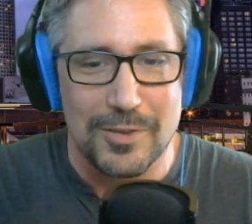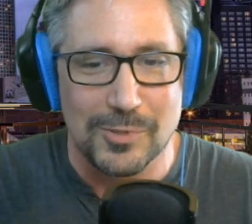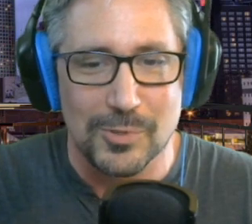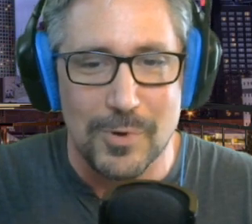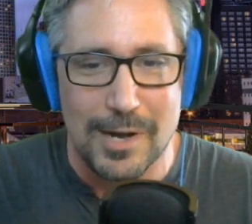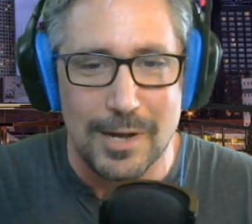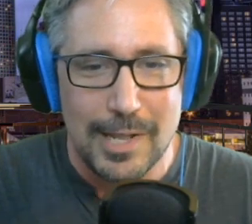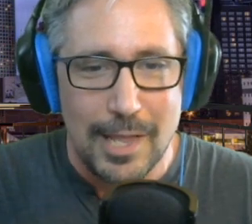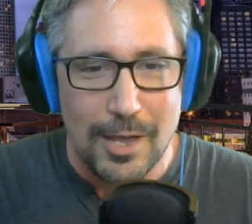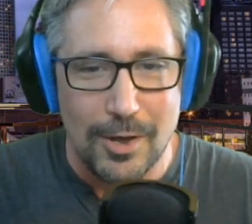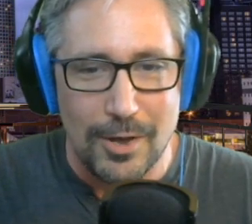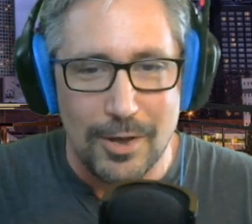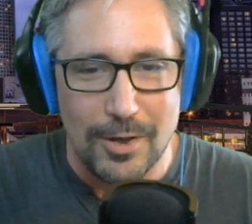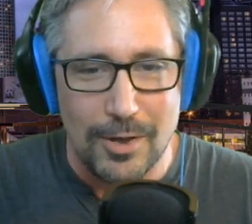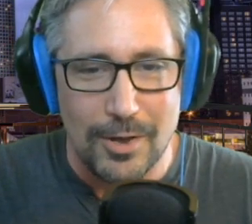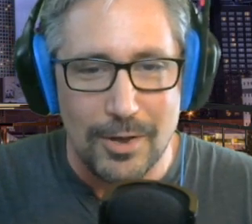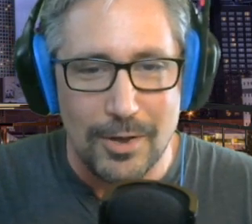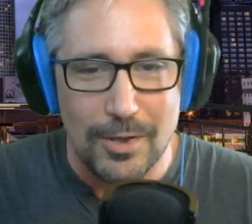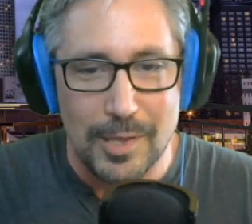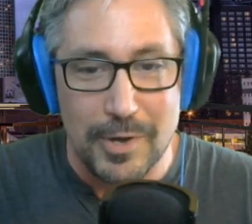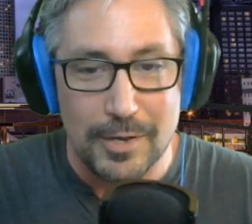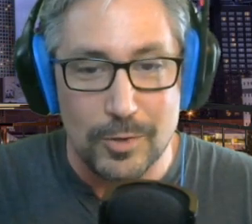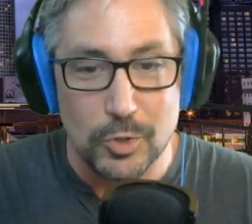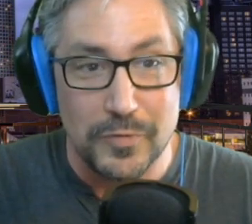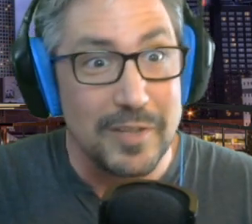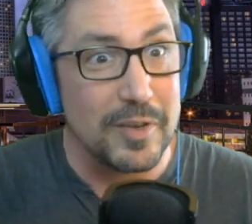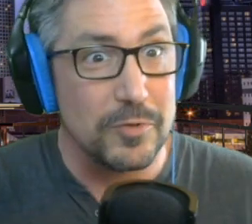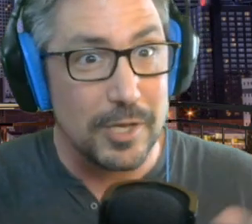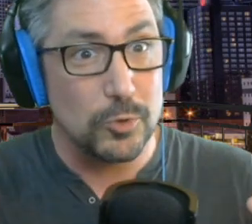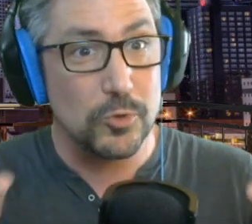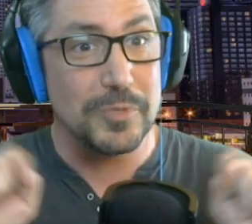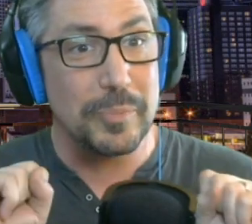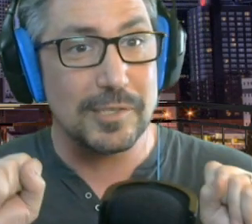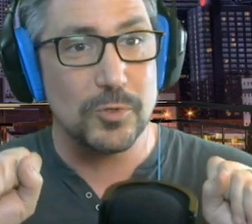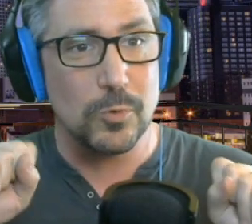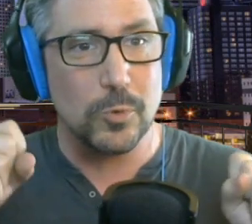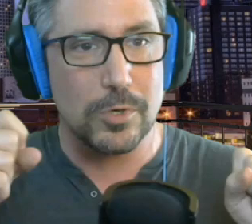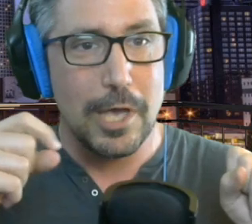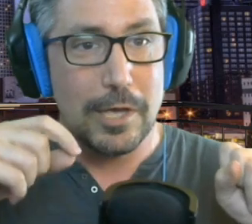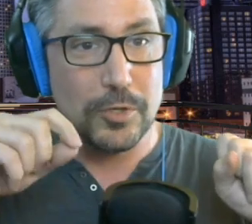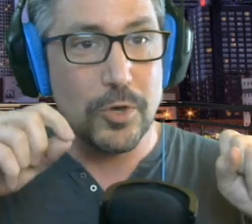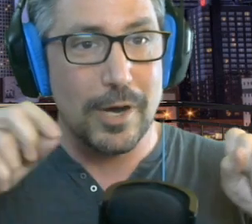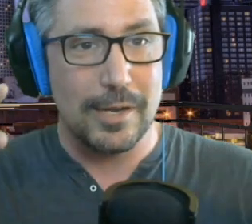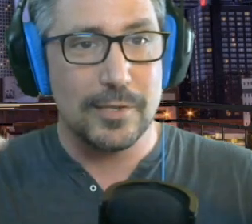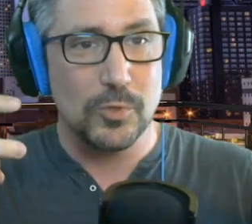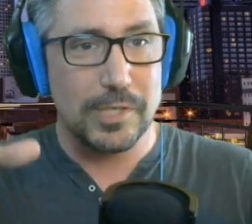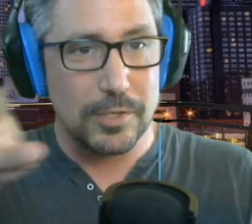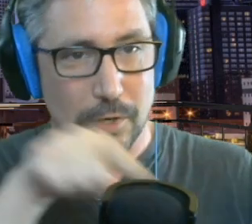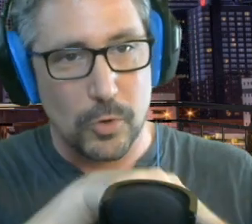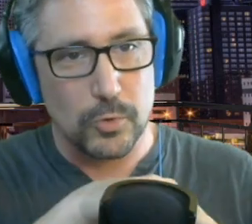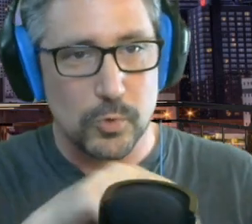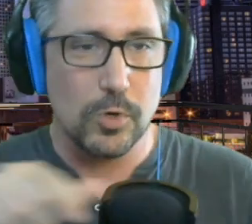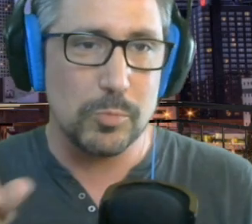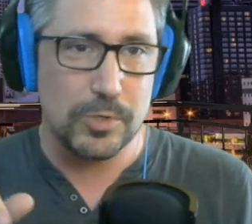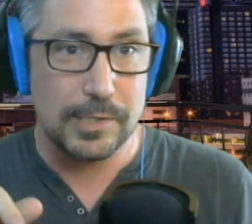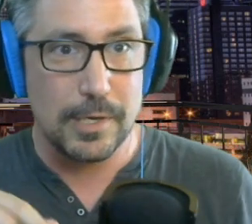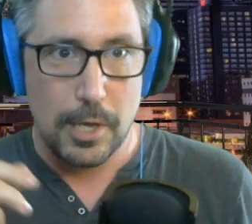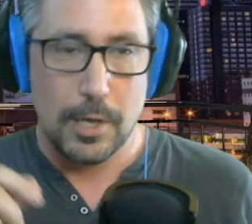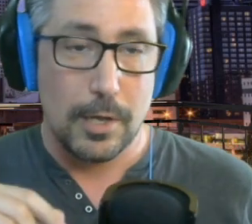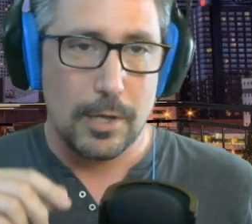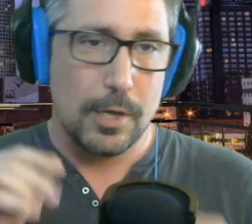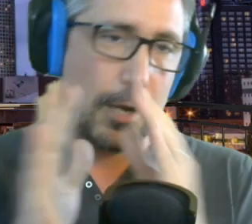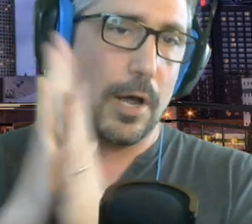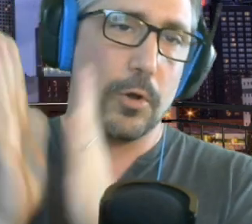pouvoir les accueillir ce soir. Et ben, je vais les faire venir. Juste une petite précision, donc il y aura les sous-titres en dessous, comme je